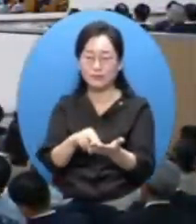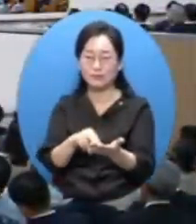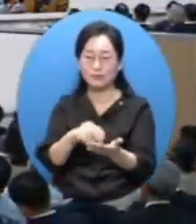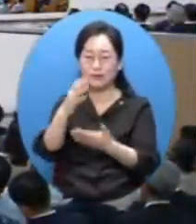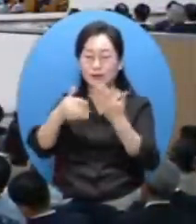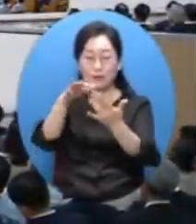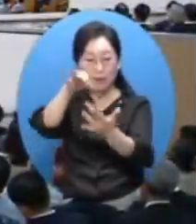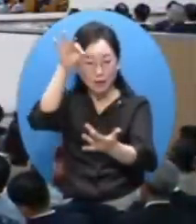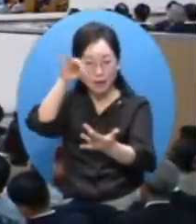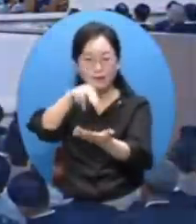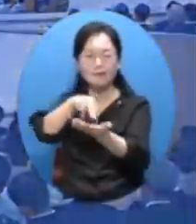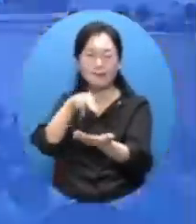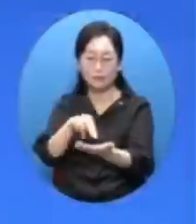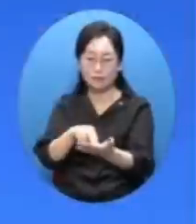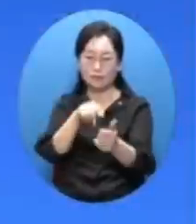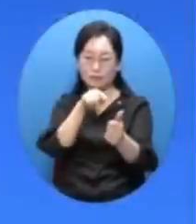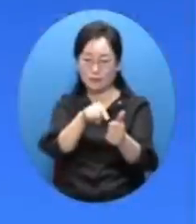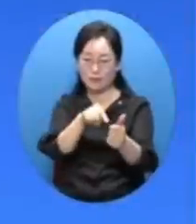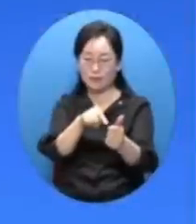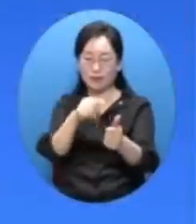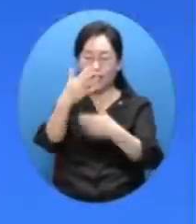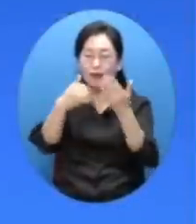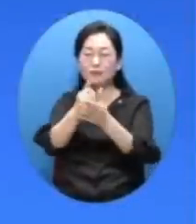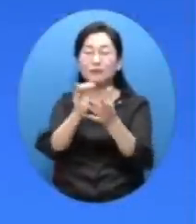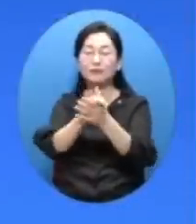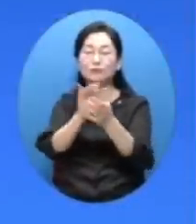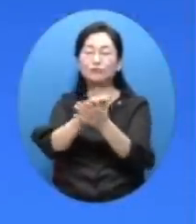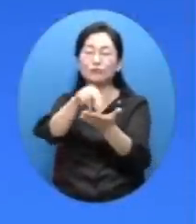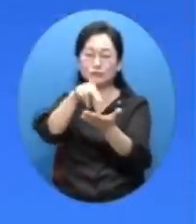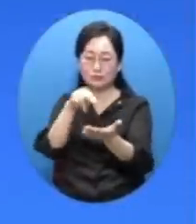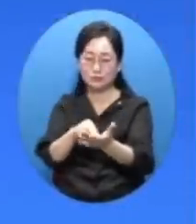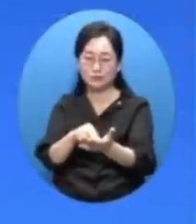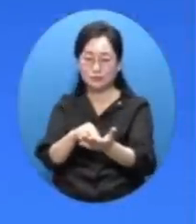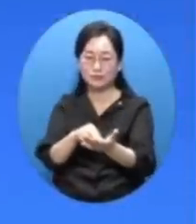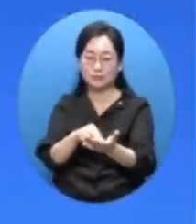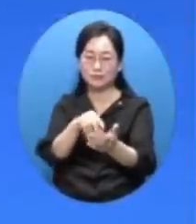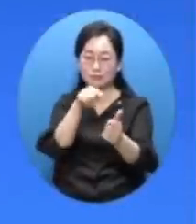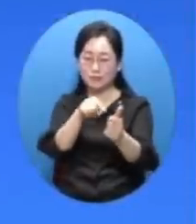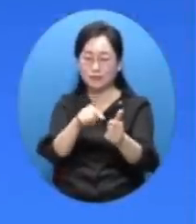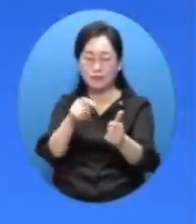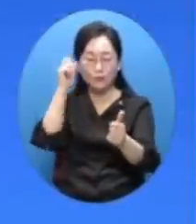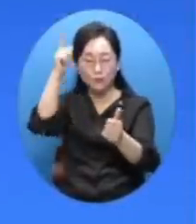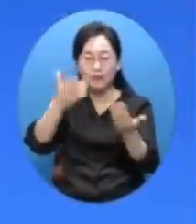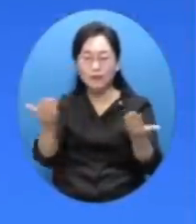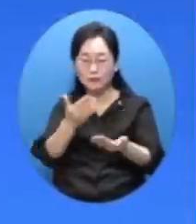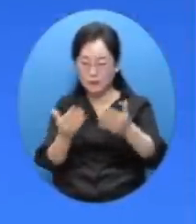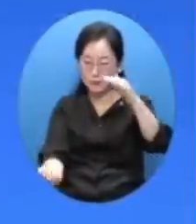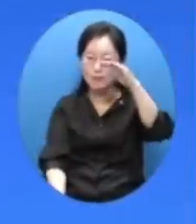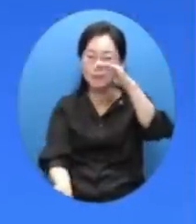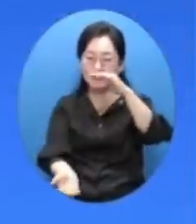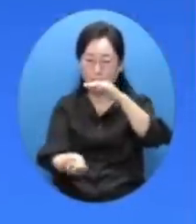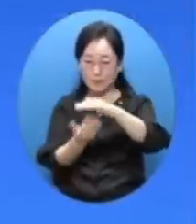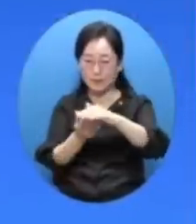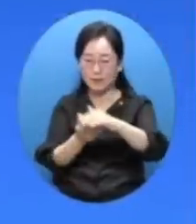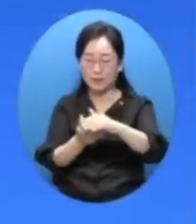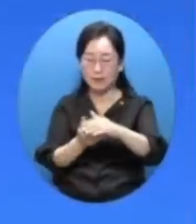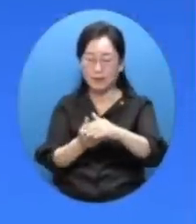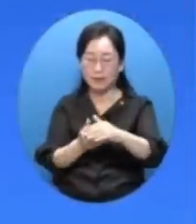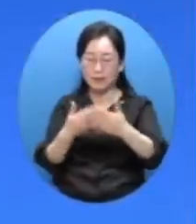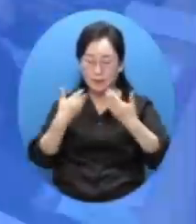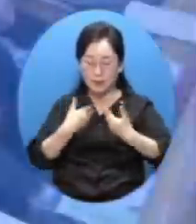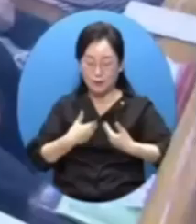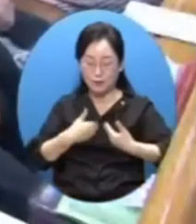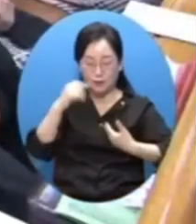하나님의 택한 자로서, 하나님의 친구로서 이와 같은 위대한 일을 이루고 그는 조용히 주님 품에